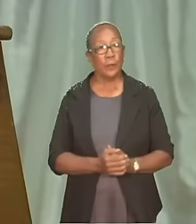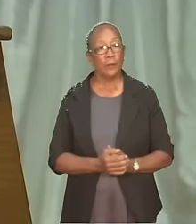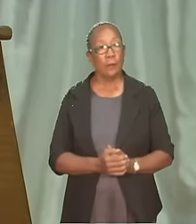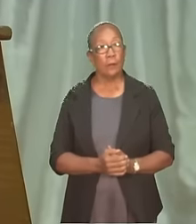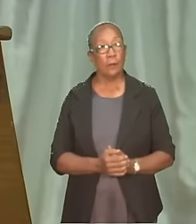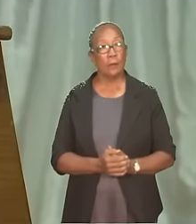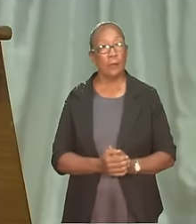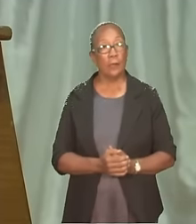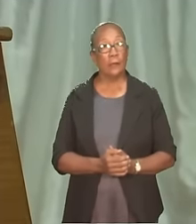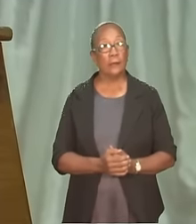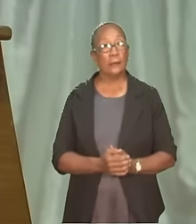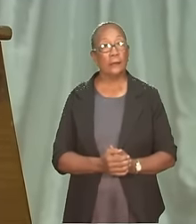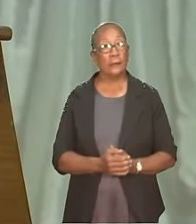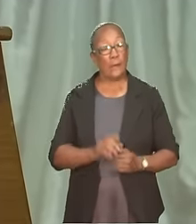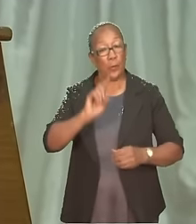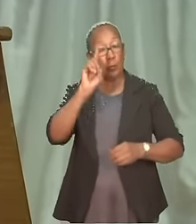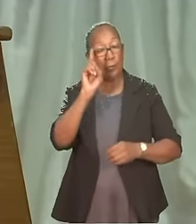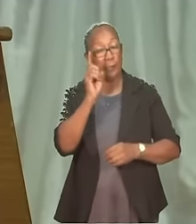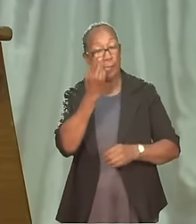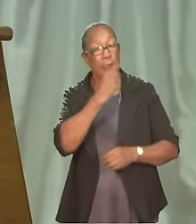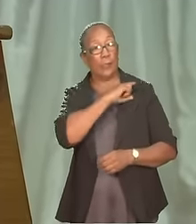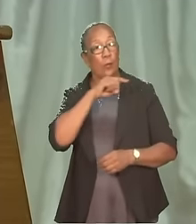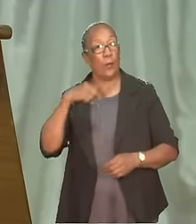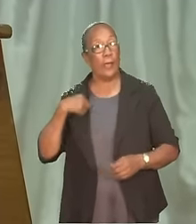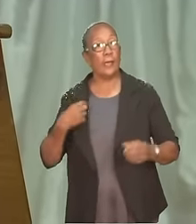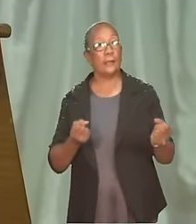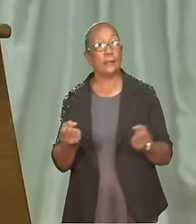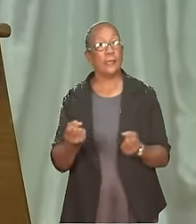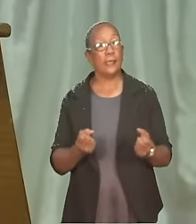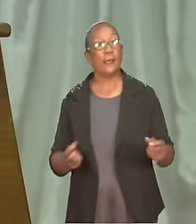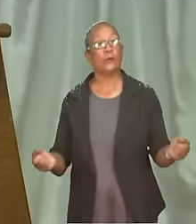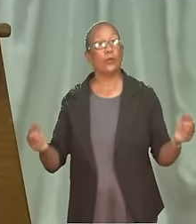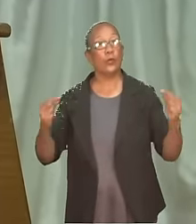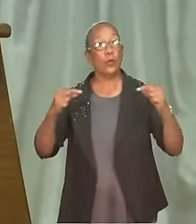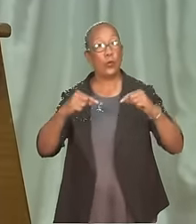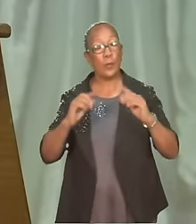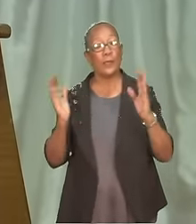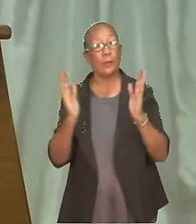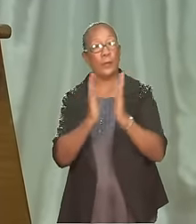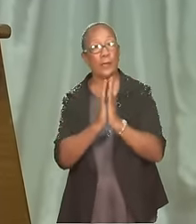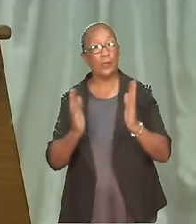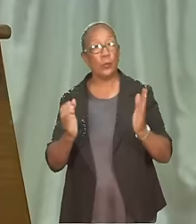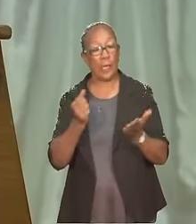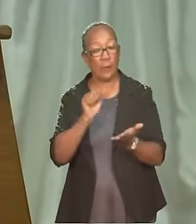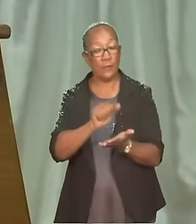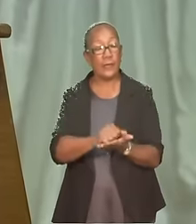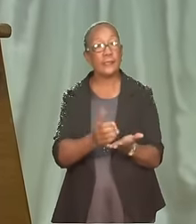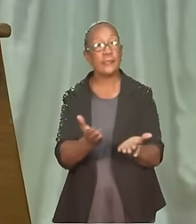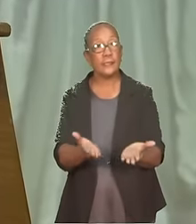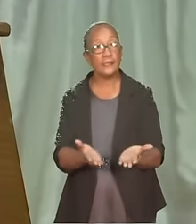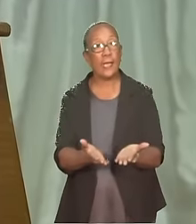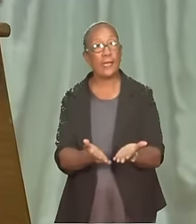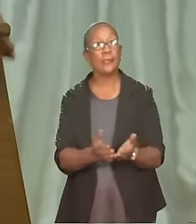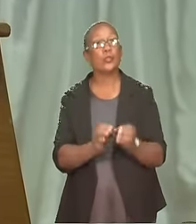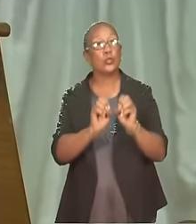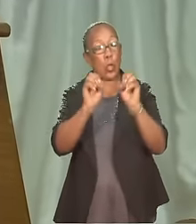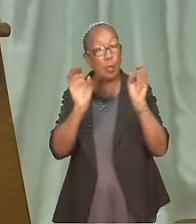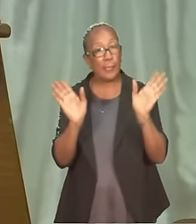De prioriteiten die we als regering voor de komende periode hebben vastgesteld, die zijn